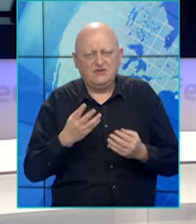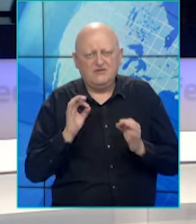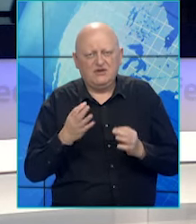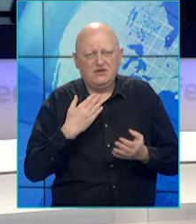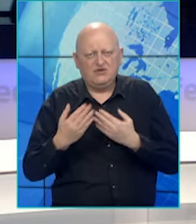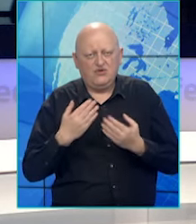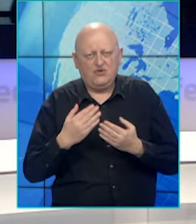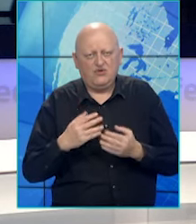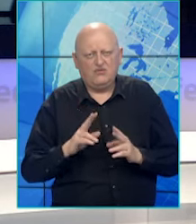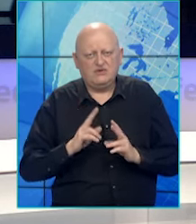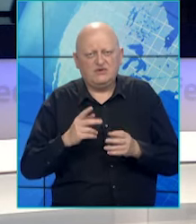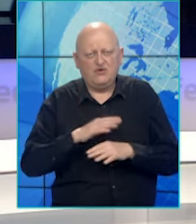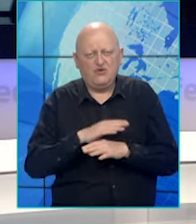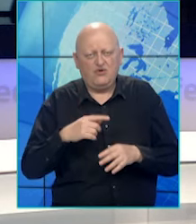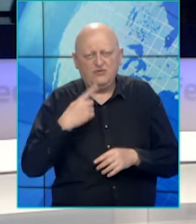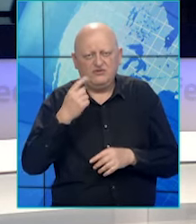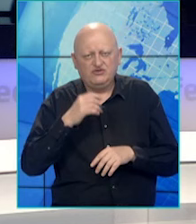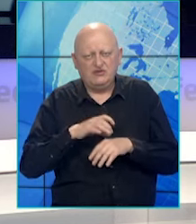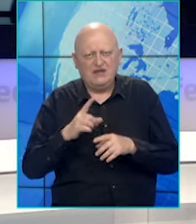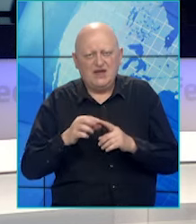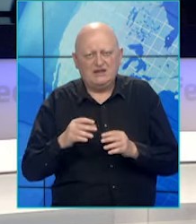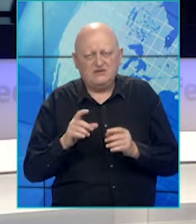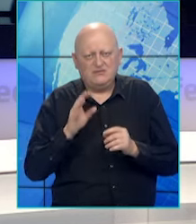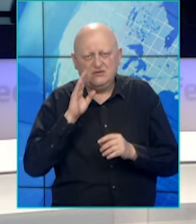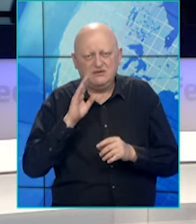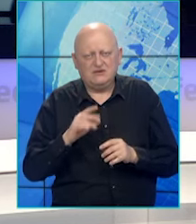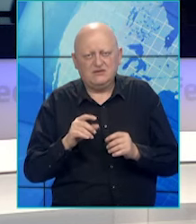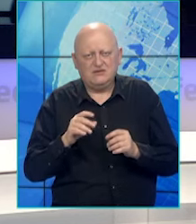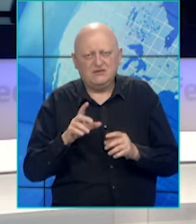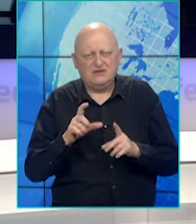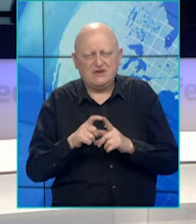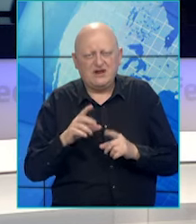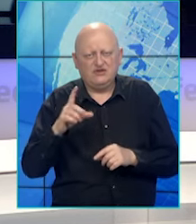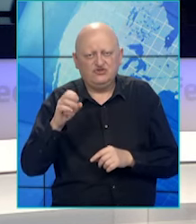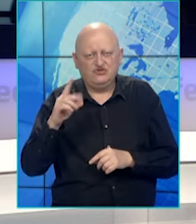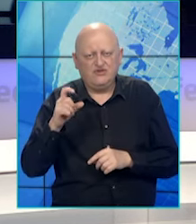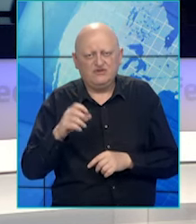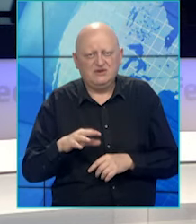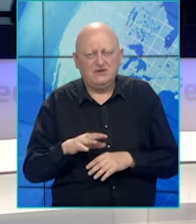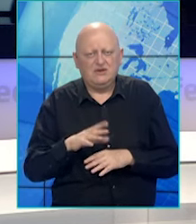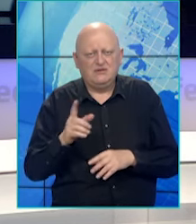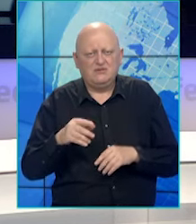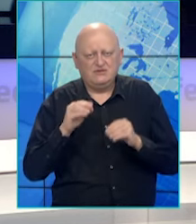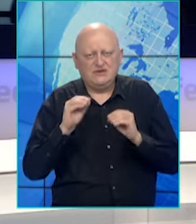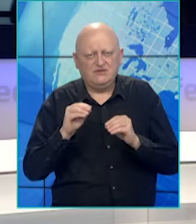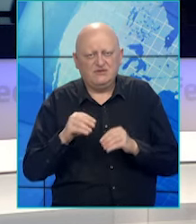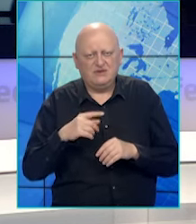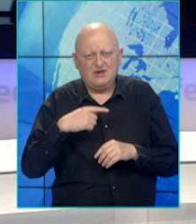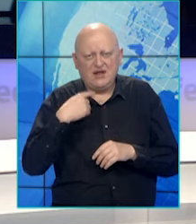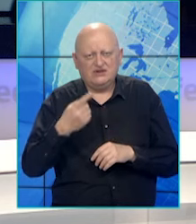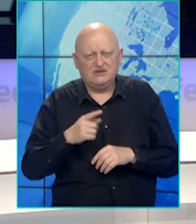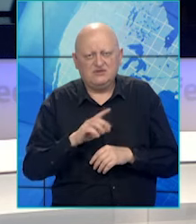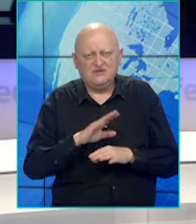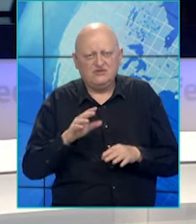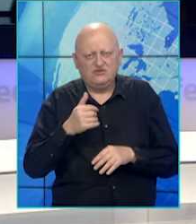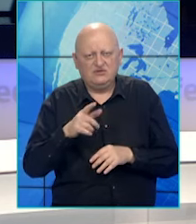vanrednoj preskonferenciji u Mostaru govorio prvi čovjek HDZ-a i HNS-a Bosne i Hercegovine Dragan Čović. Premda mu je savjetovalo,